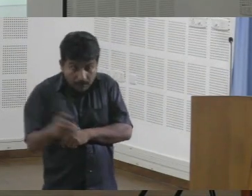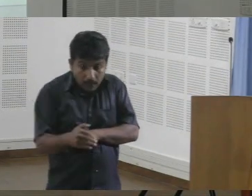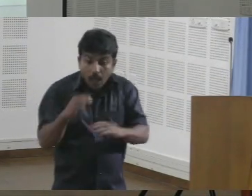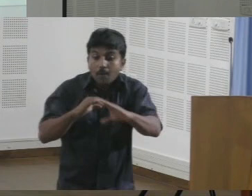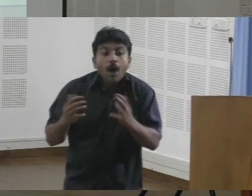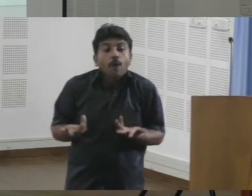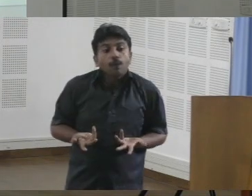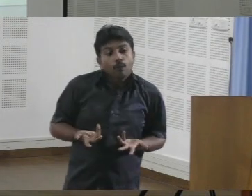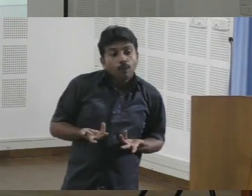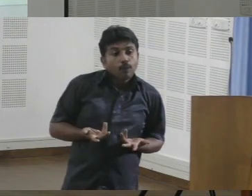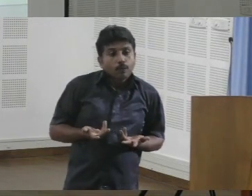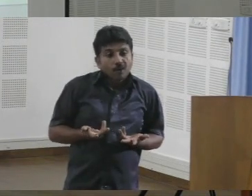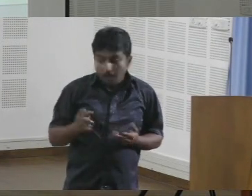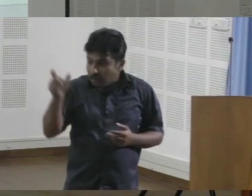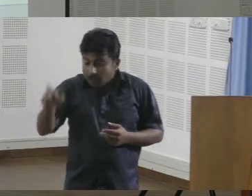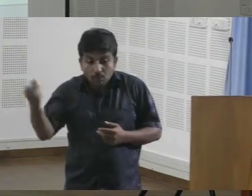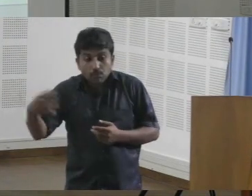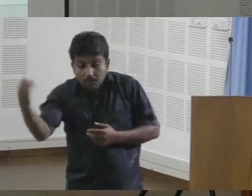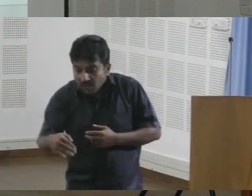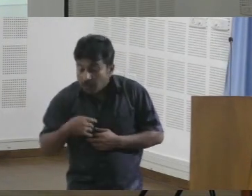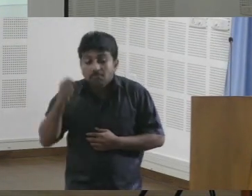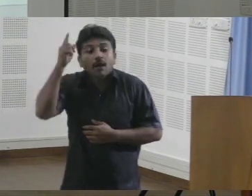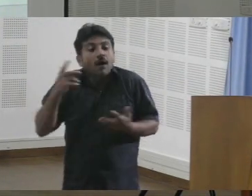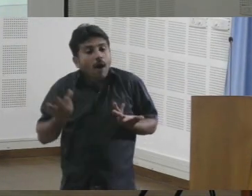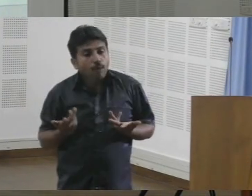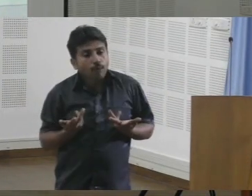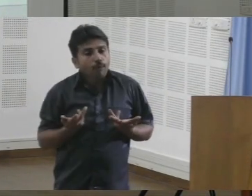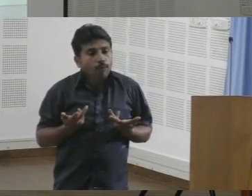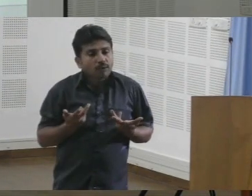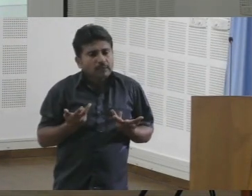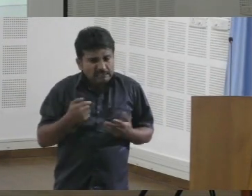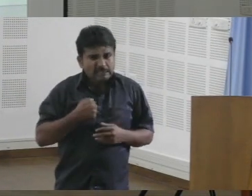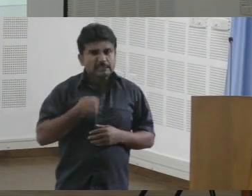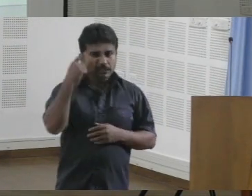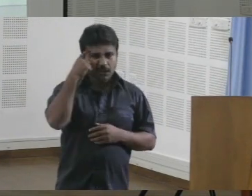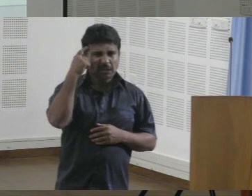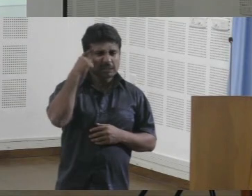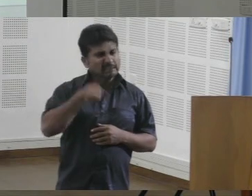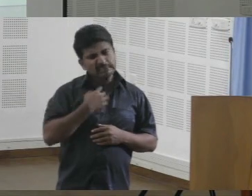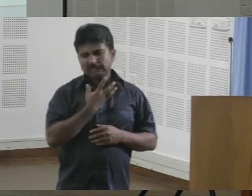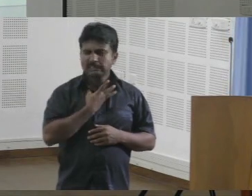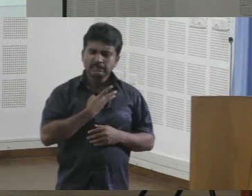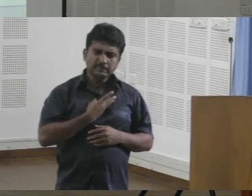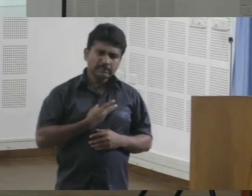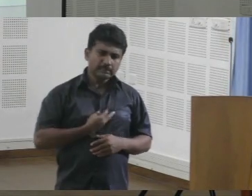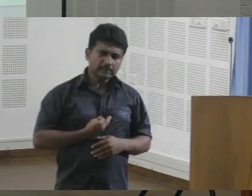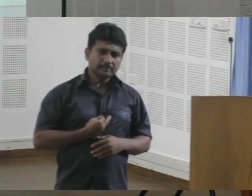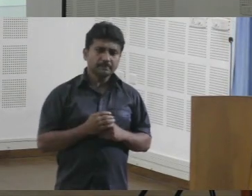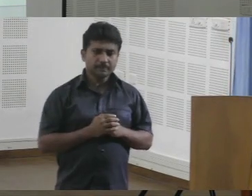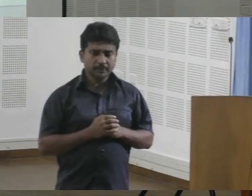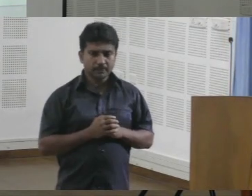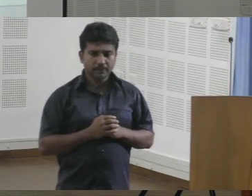കമ്മ്യൂണിക്കേറ്റ് ചെയ്യും, മറ്റൊരാൾക്ക് അതെങ്ങനെ മനസ്സിലാവും. അത് എനിക്ക് ഒത്തിരി എൻ്റെ മനസ്സിൽ ഒരുപാട് വിഷമിപ്പിച്ച ഒരു കാര്യമായിരുന്നു.